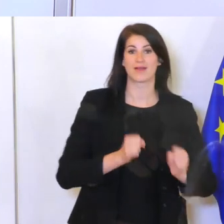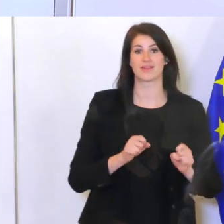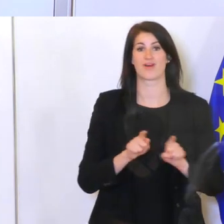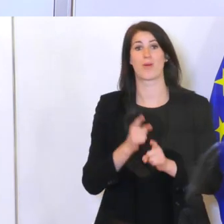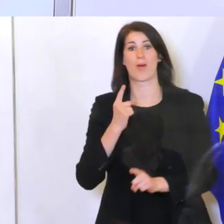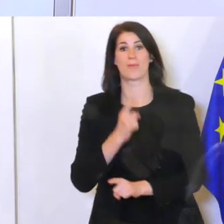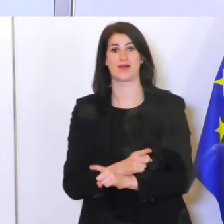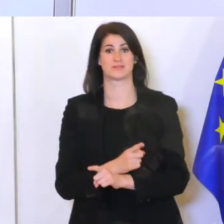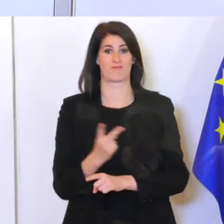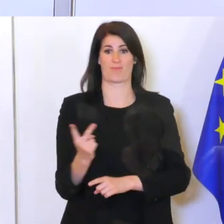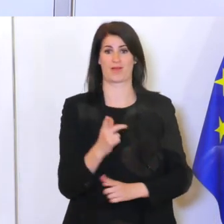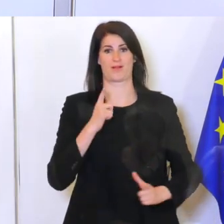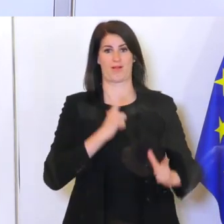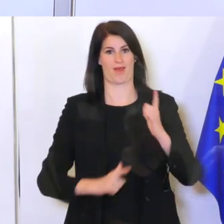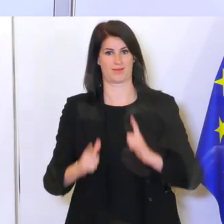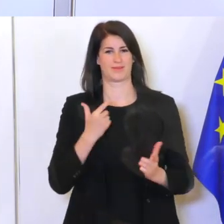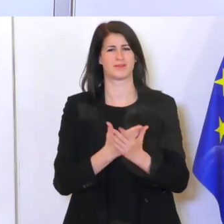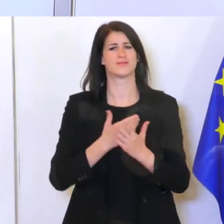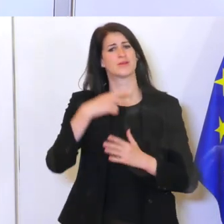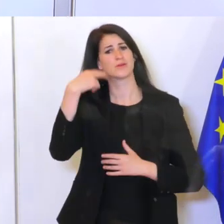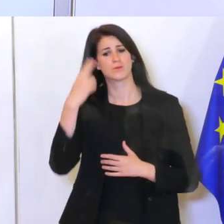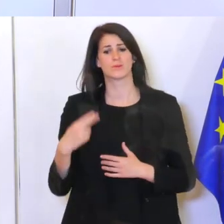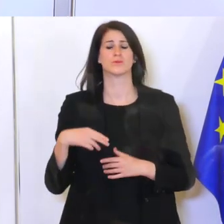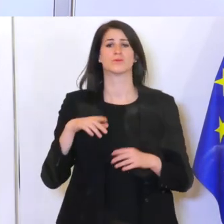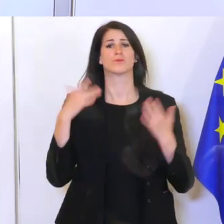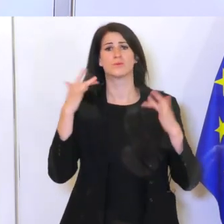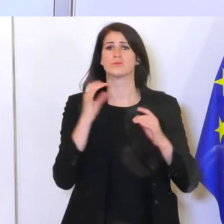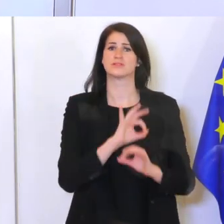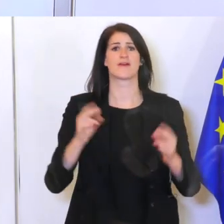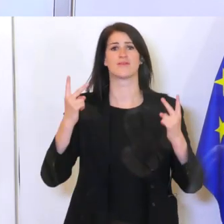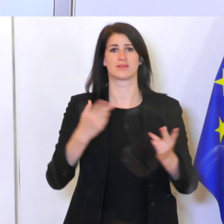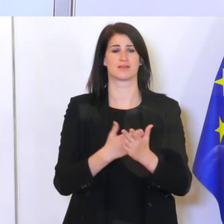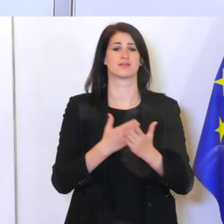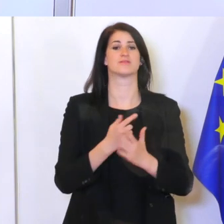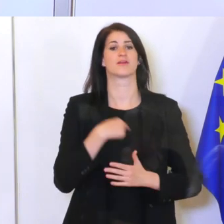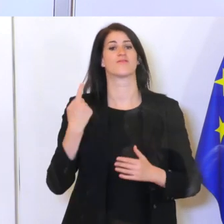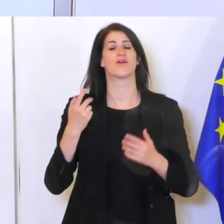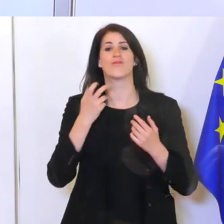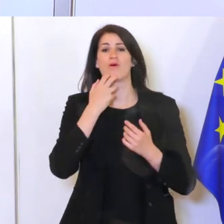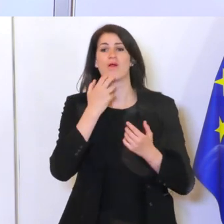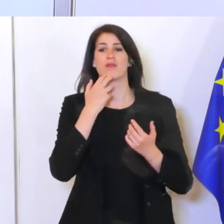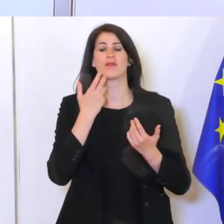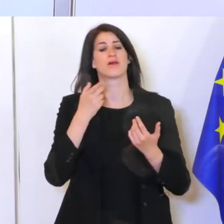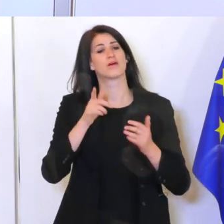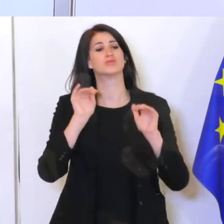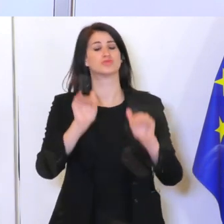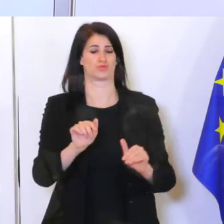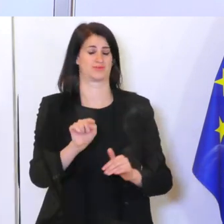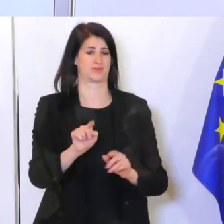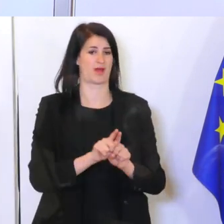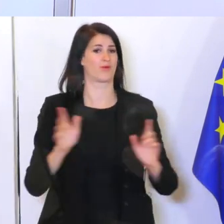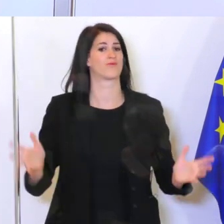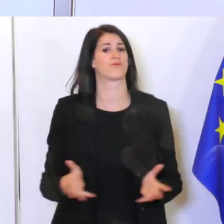so ein vielfältiger Schatz ist, sollten und müssen wir und wollen wir diesen auch schützen und